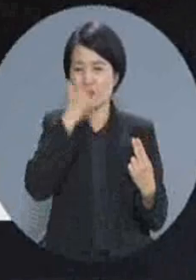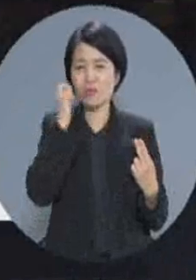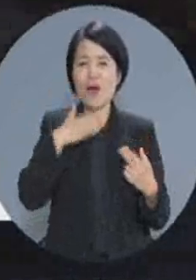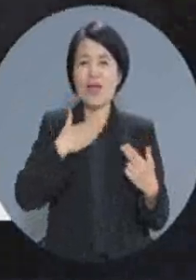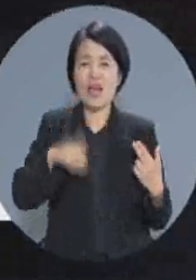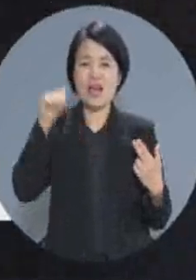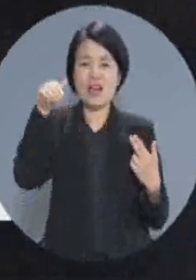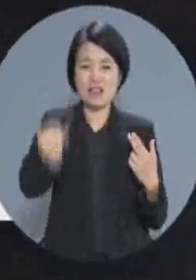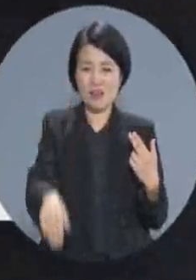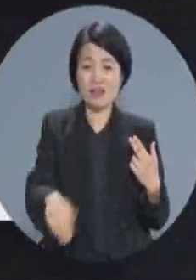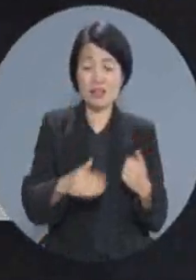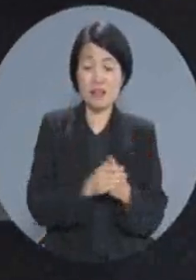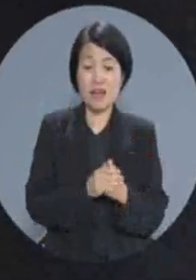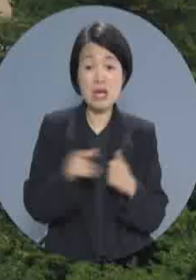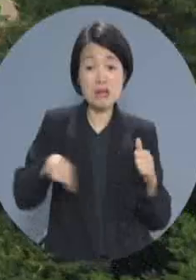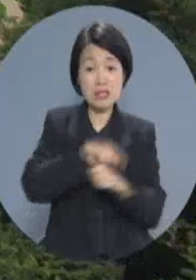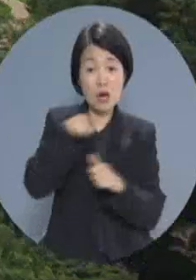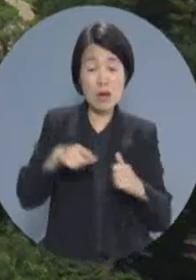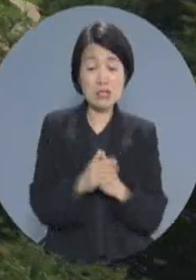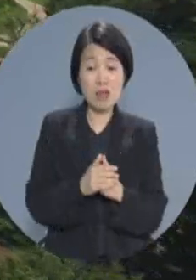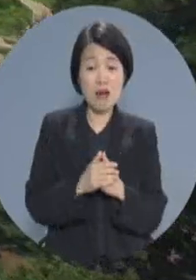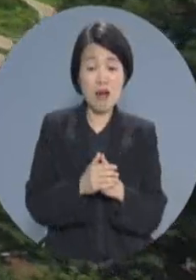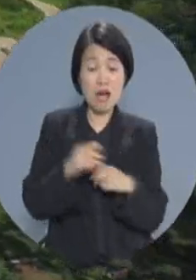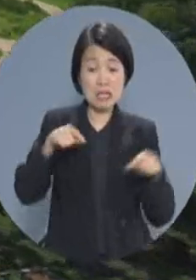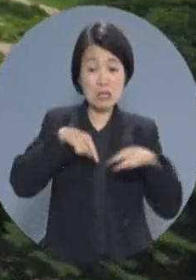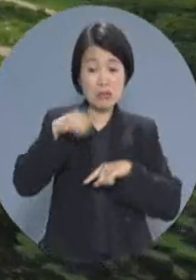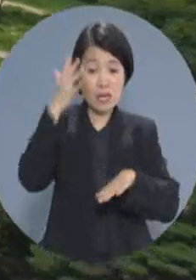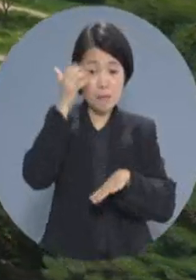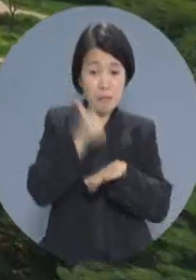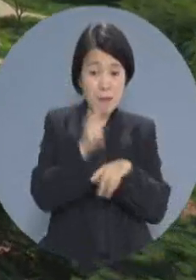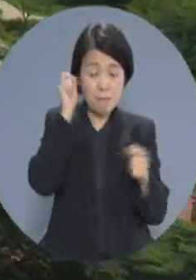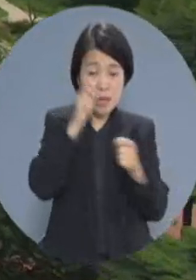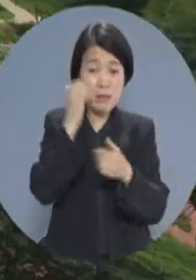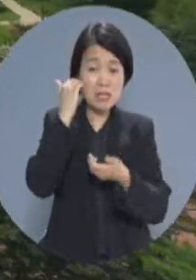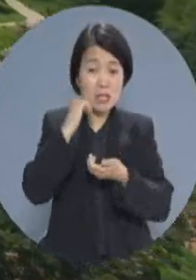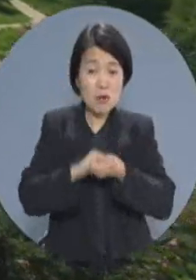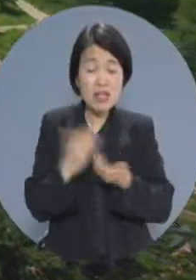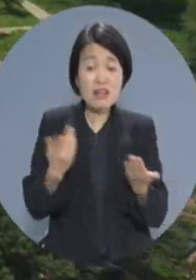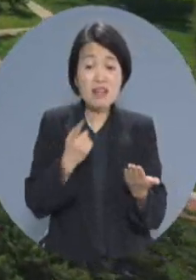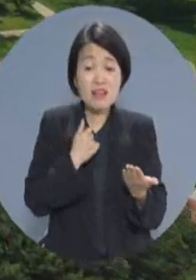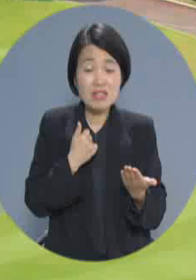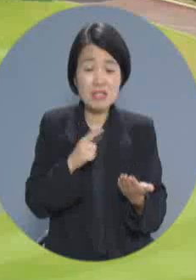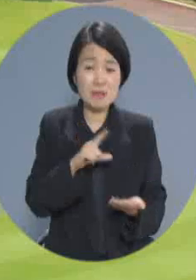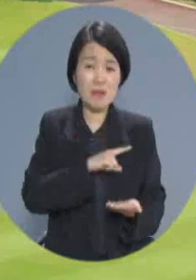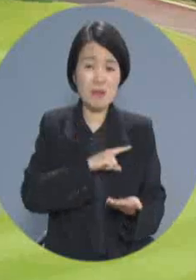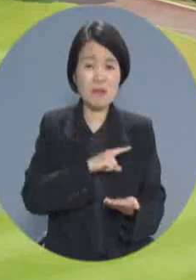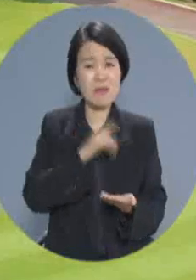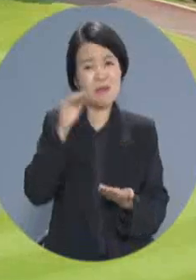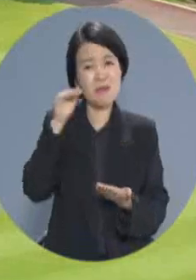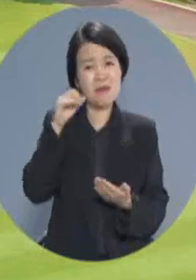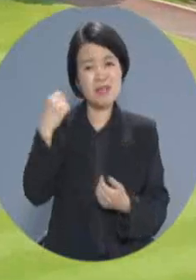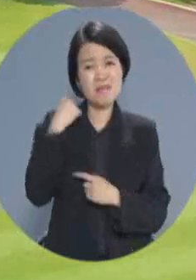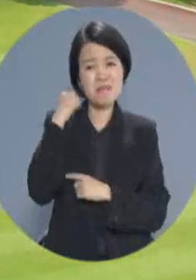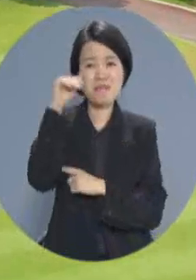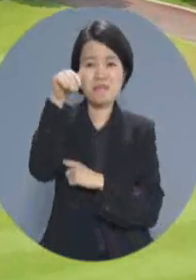약했습니다. 이런 상황에서 정권 말기로 접어들어 청와대 직함이란 프리미엄이 먹혀들지 않았다는